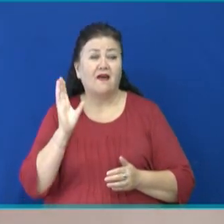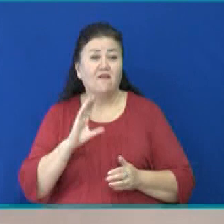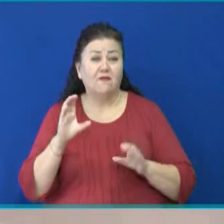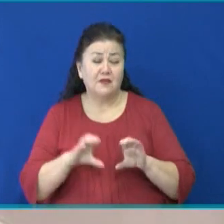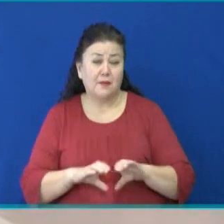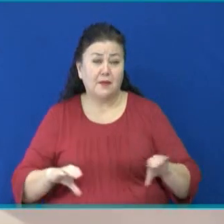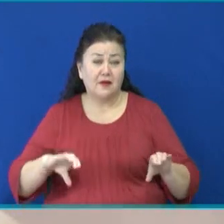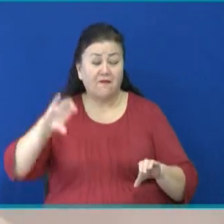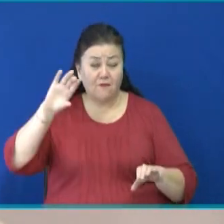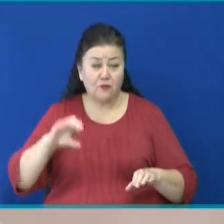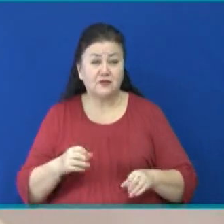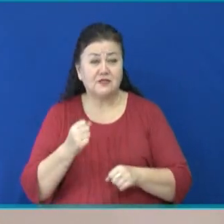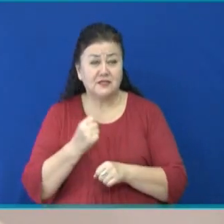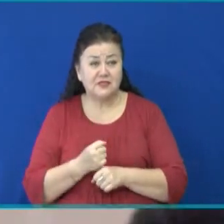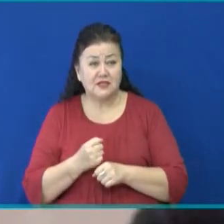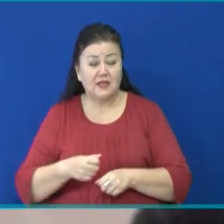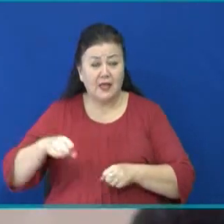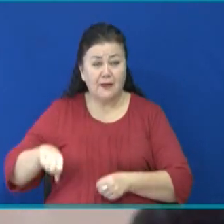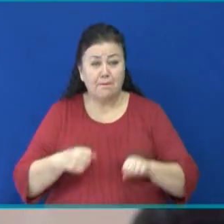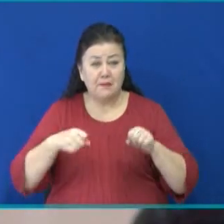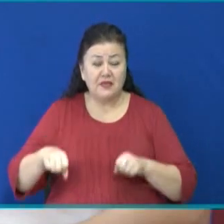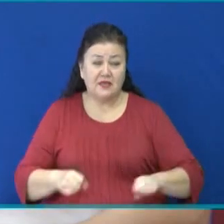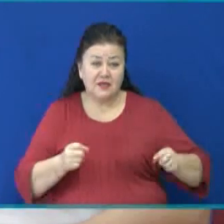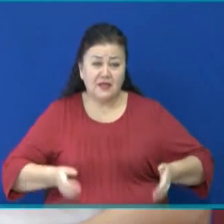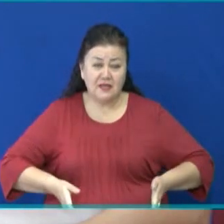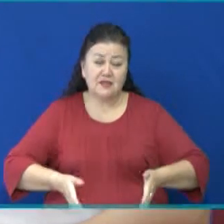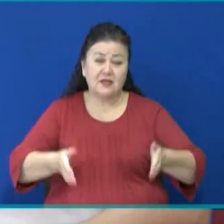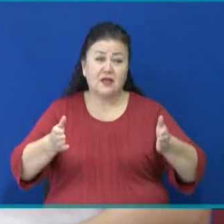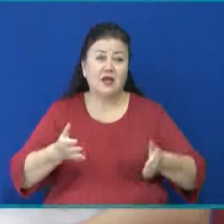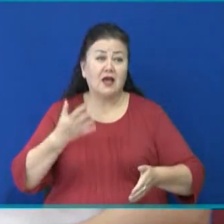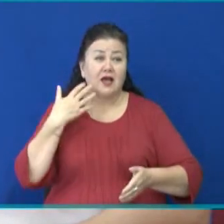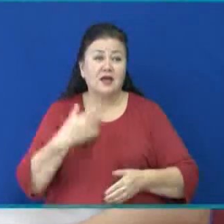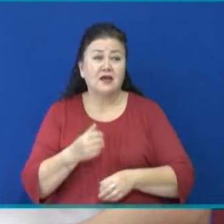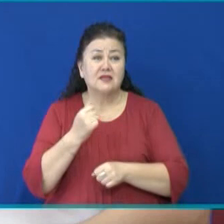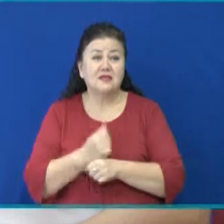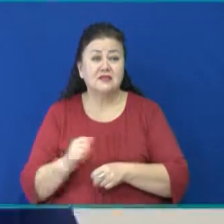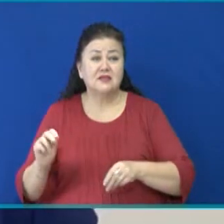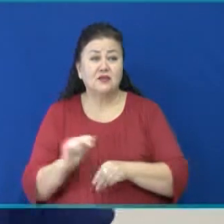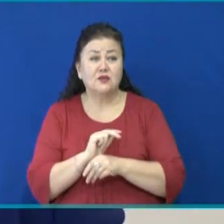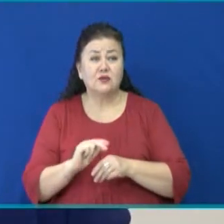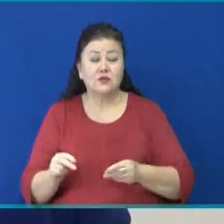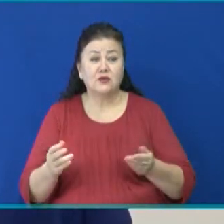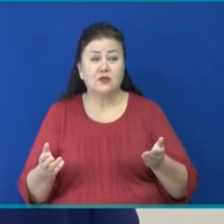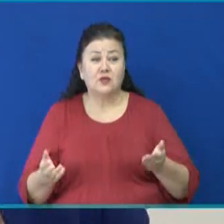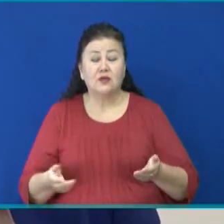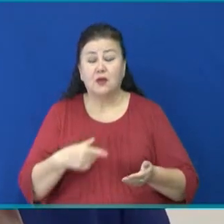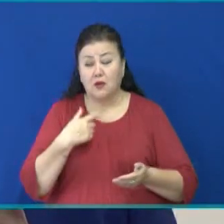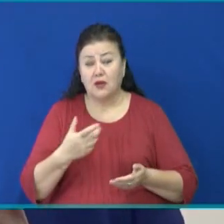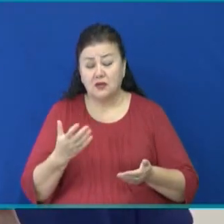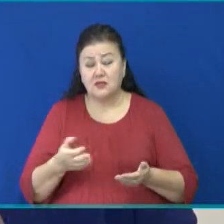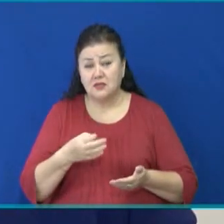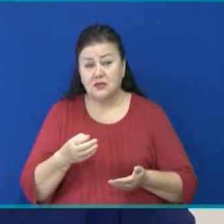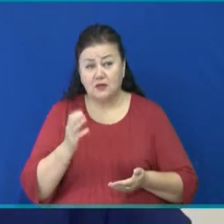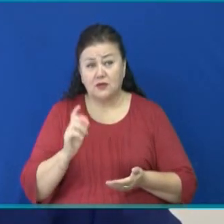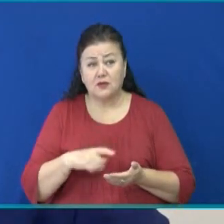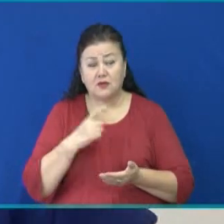это перерыли. Так и осталось. Хотя говорили, водопровод построят, после этого проложат дорогу. Раньше просто сметный расчет можно было